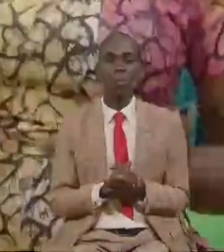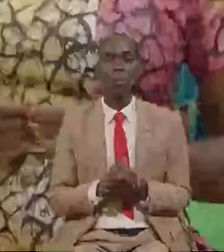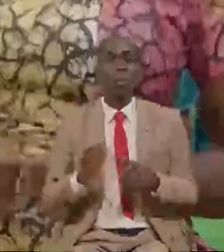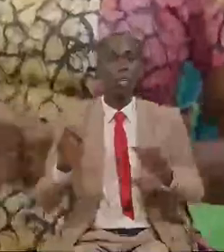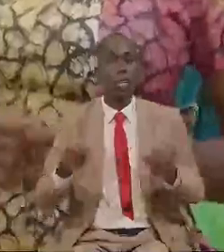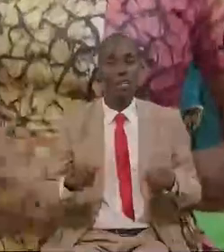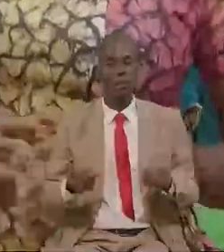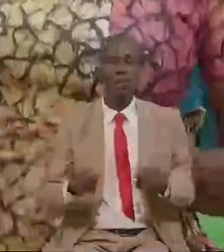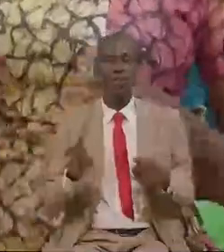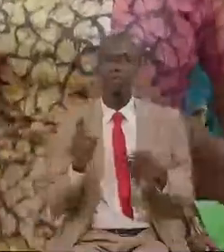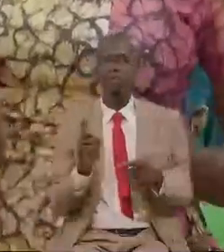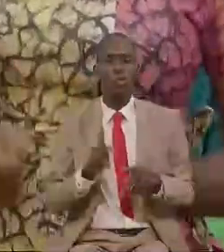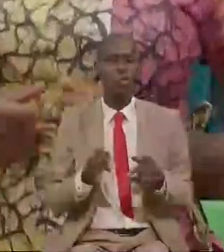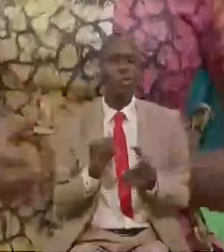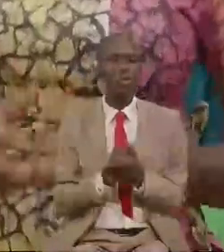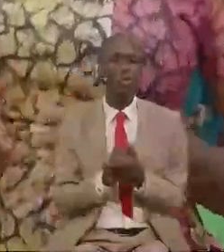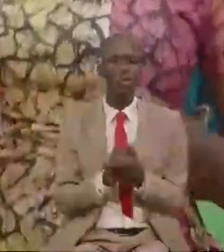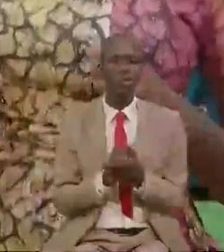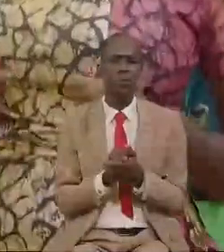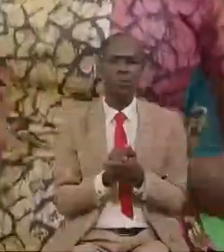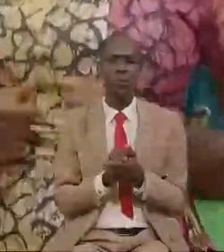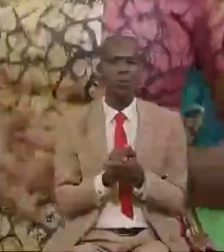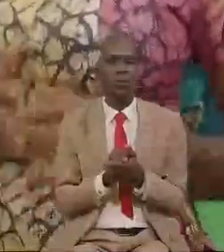Capable de te rendre audacieux.